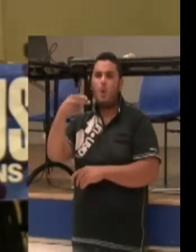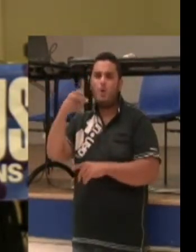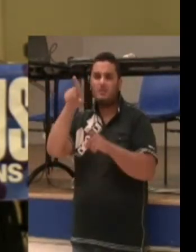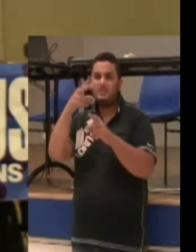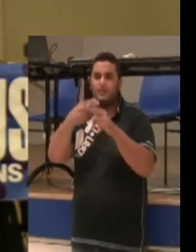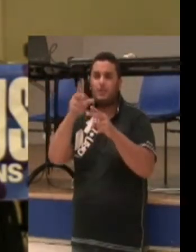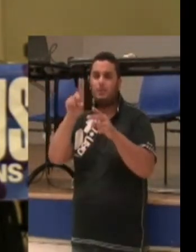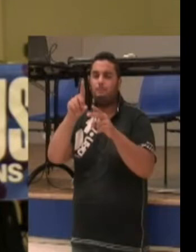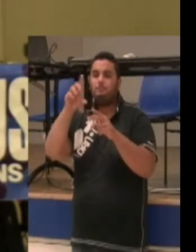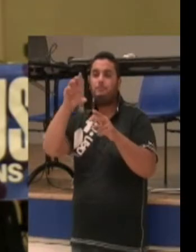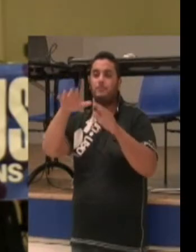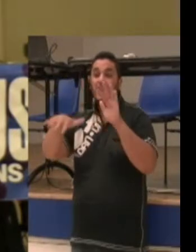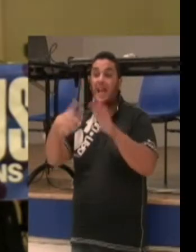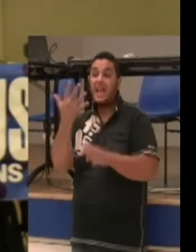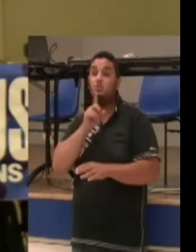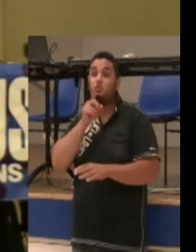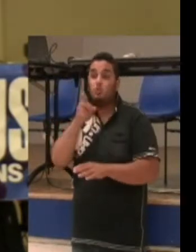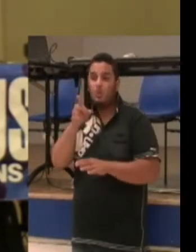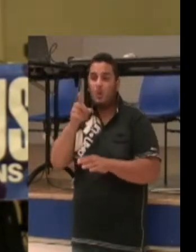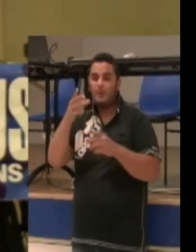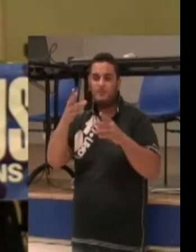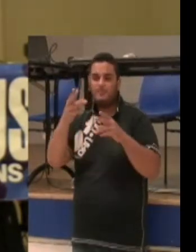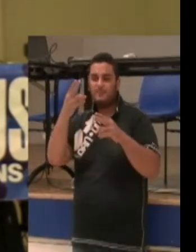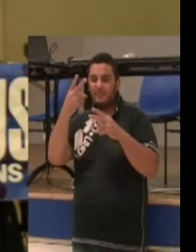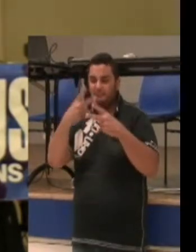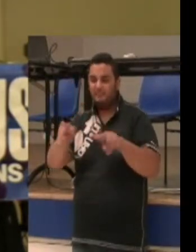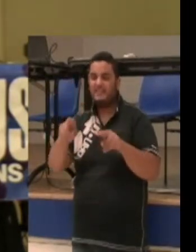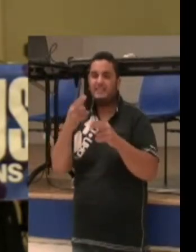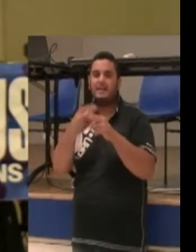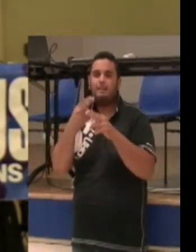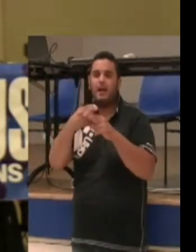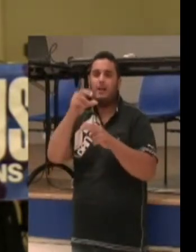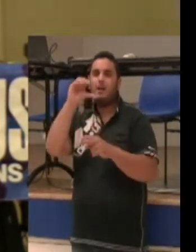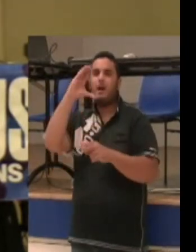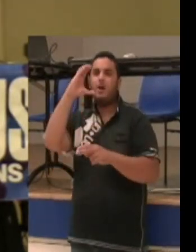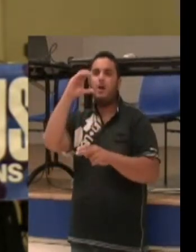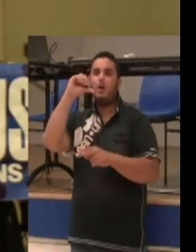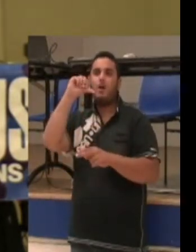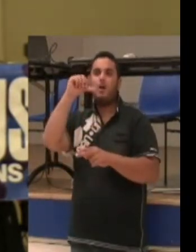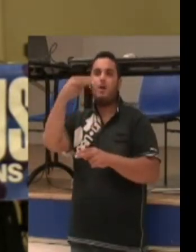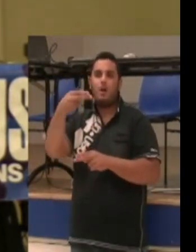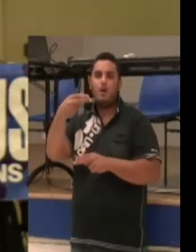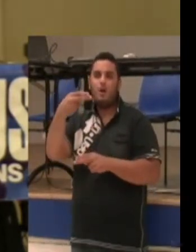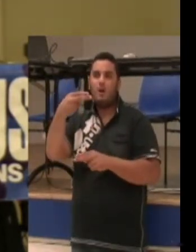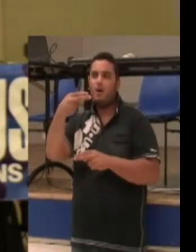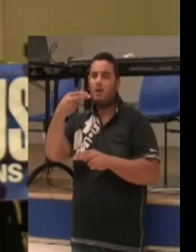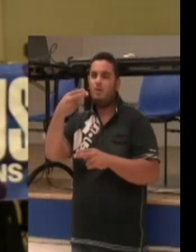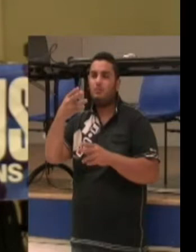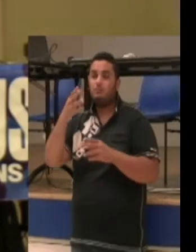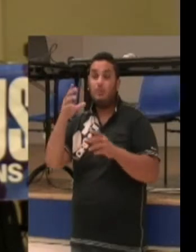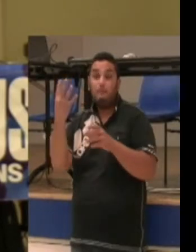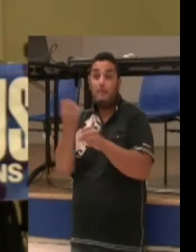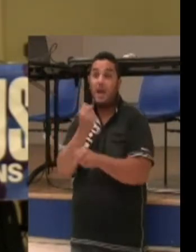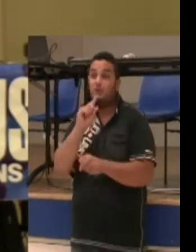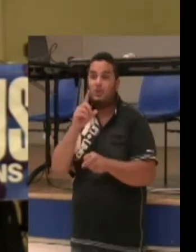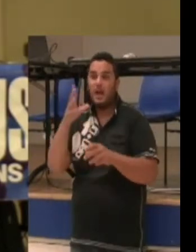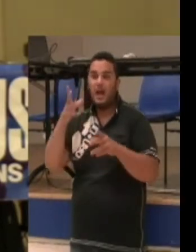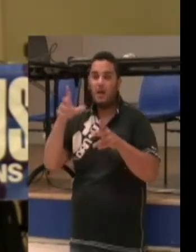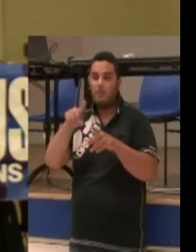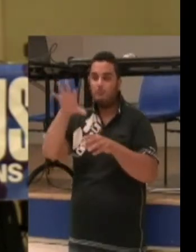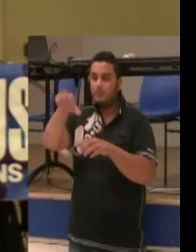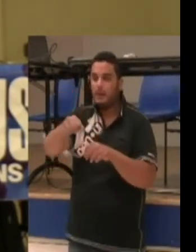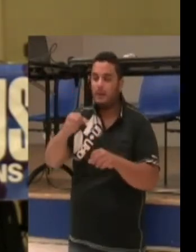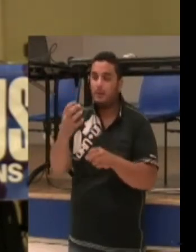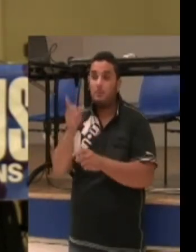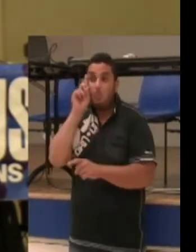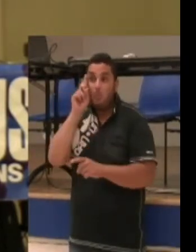Ils ont mis 15 jours, 15 jours, ils ne sont pas arrivés au bout du camp. Ils n'ont pas réussi. D'après